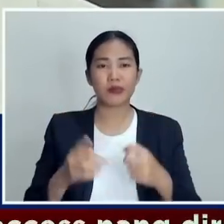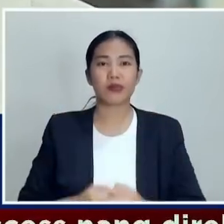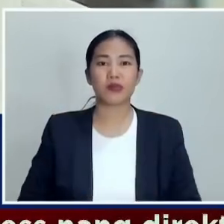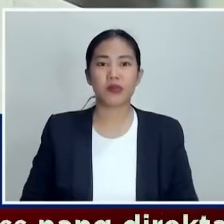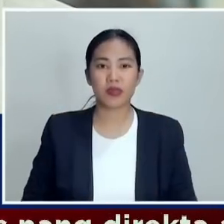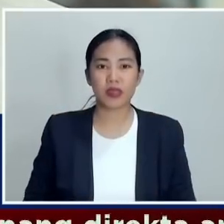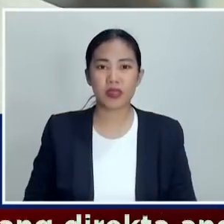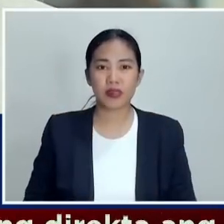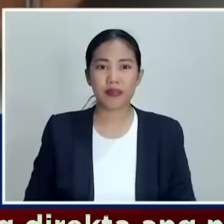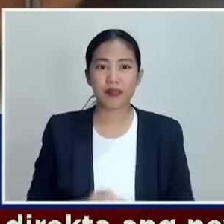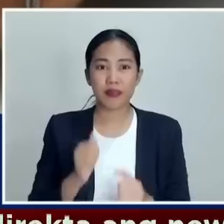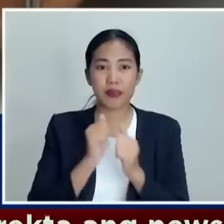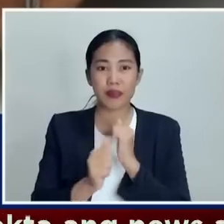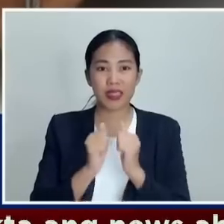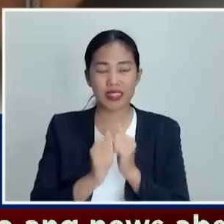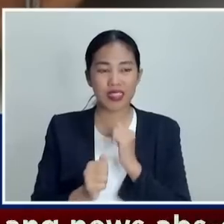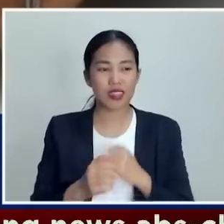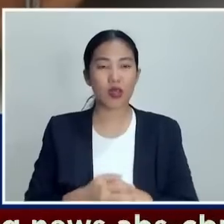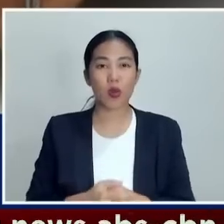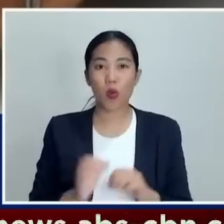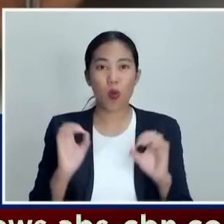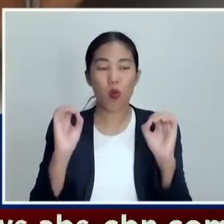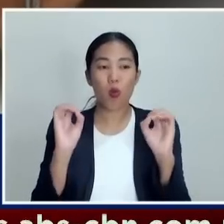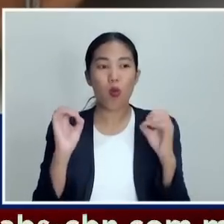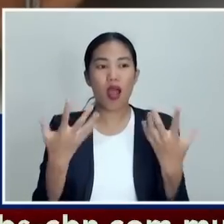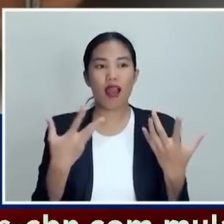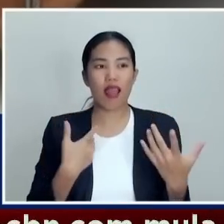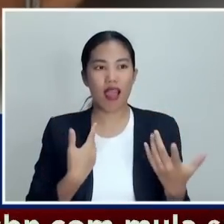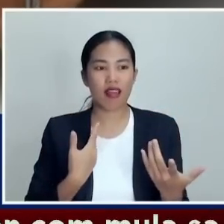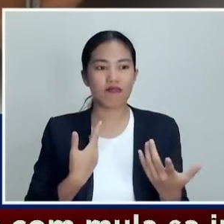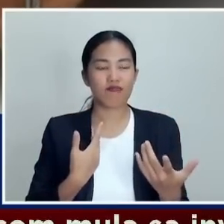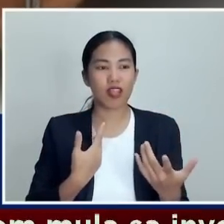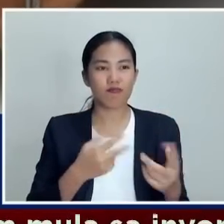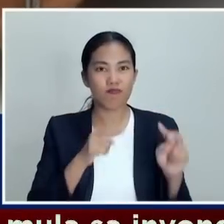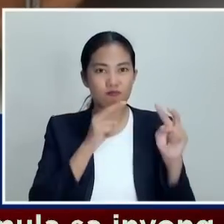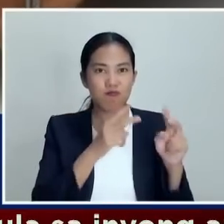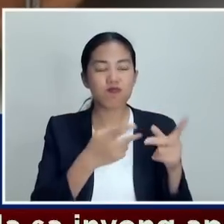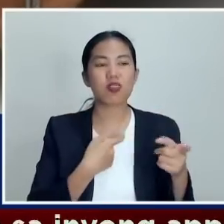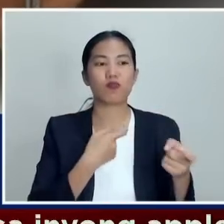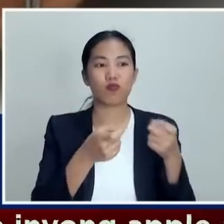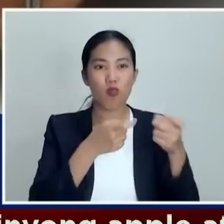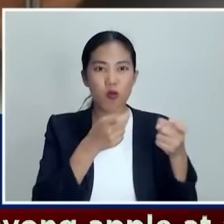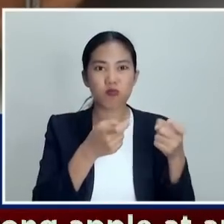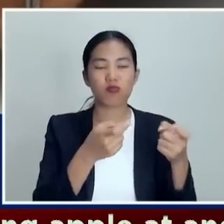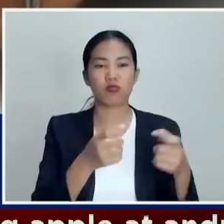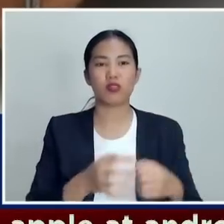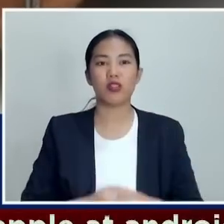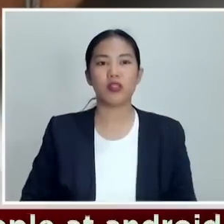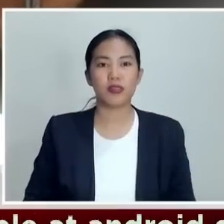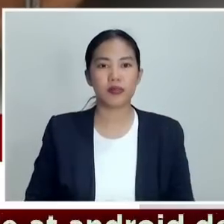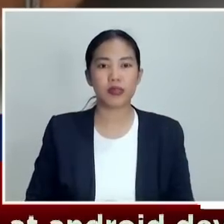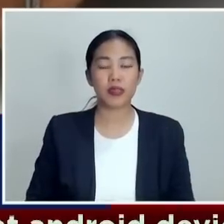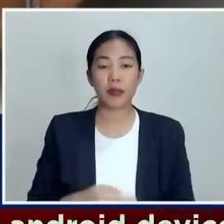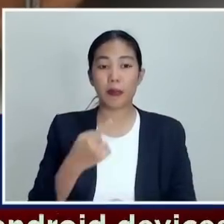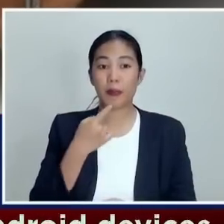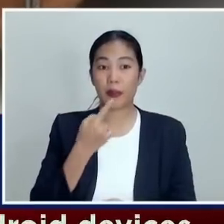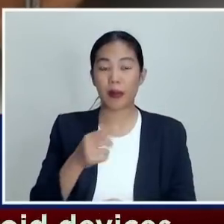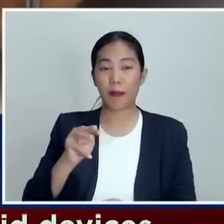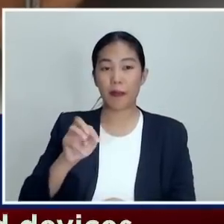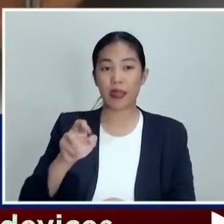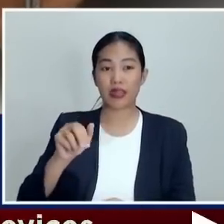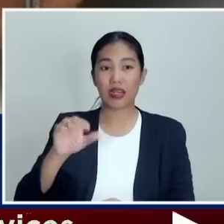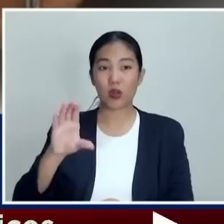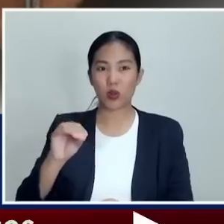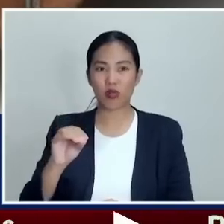nawala na yung regulation. Depensa ng Meralco, lahat ng sinisingil nila sa publiko ay aprobado ng ERC